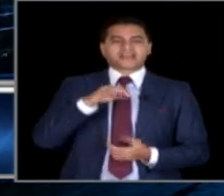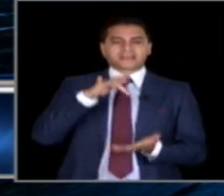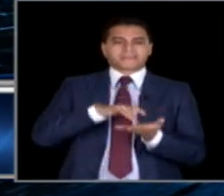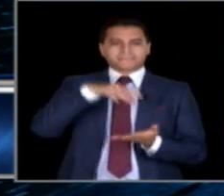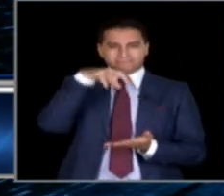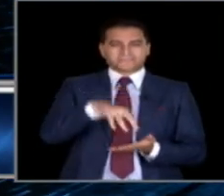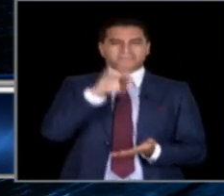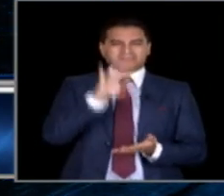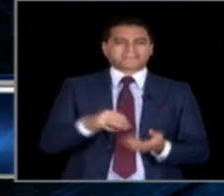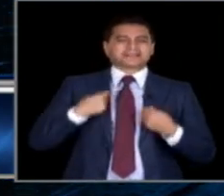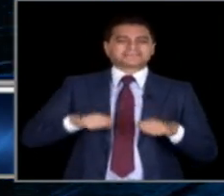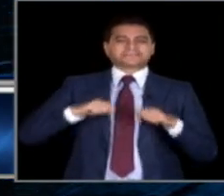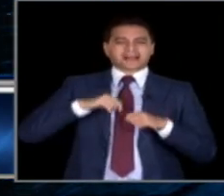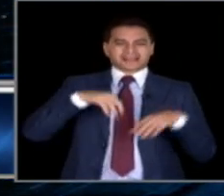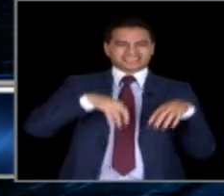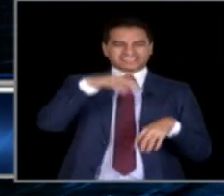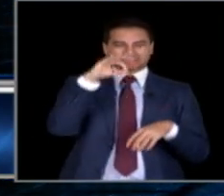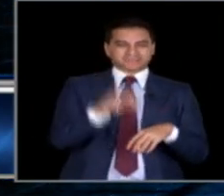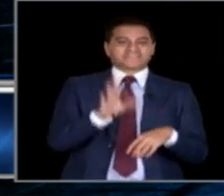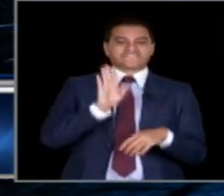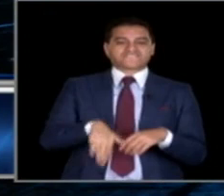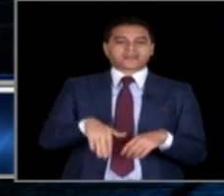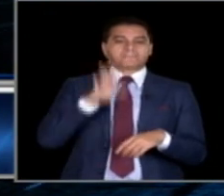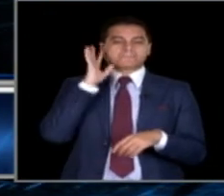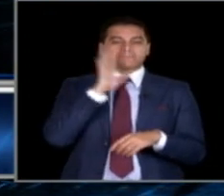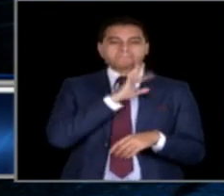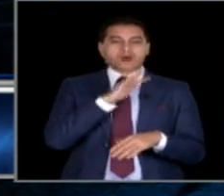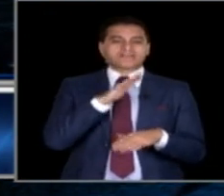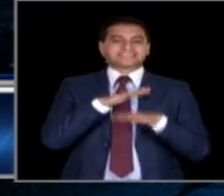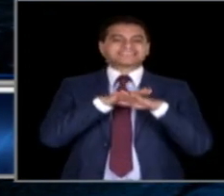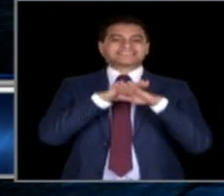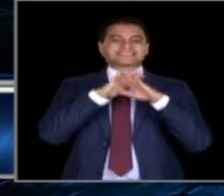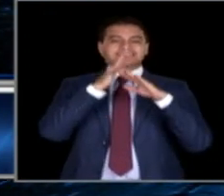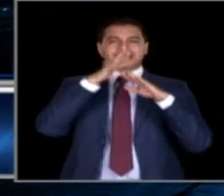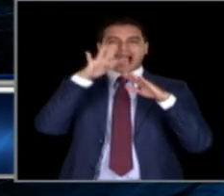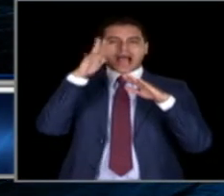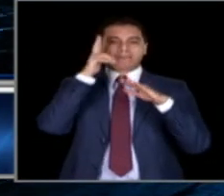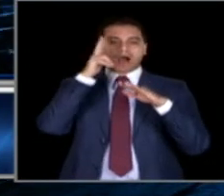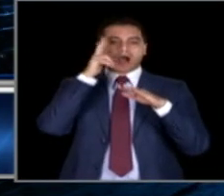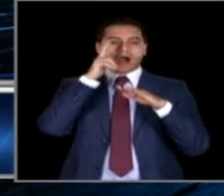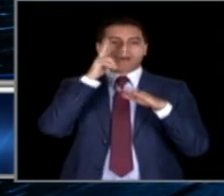في أي مدينة إسبانية تقع ناطحة السحاب أخبار؟